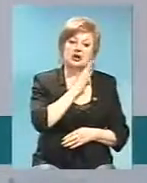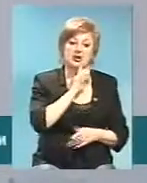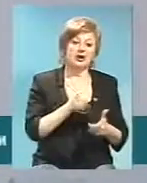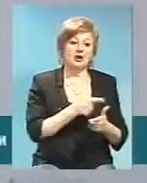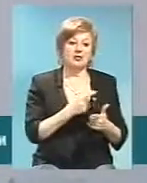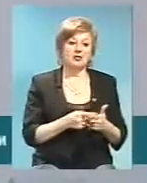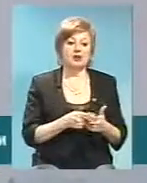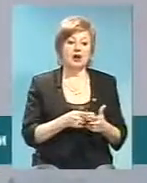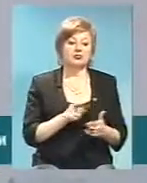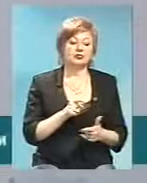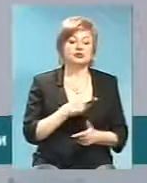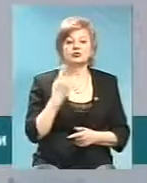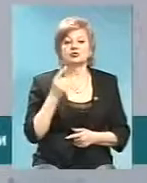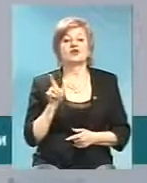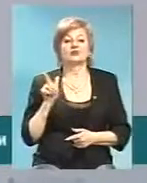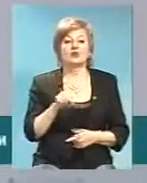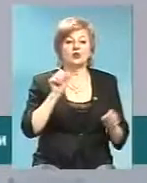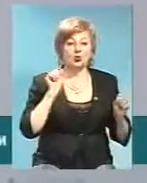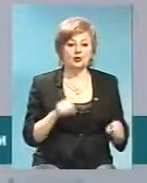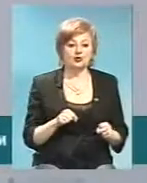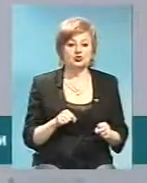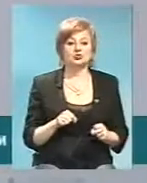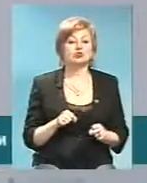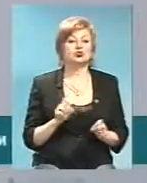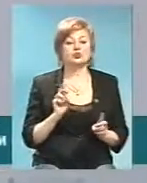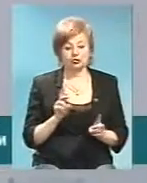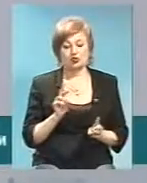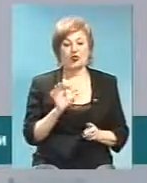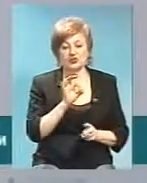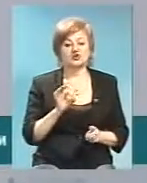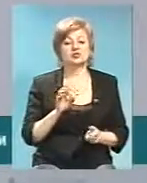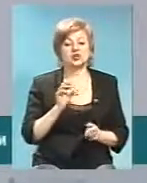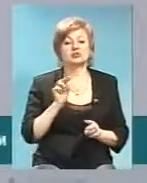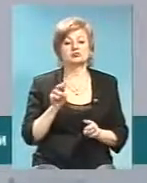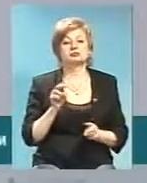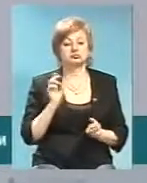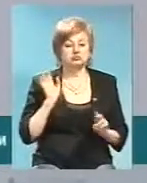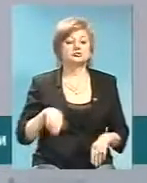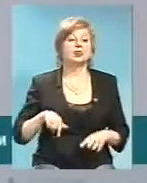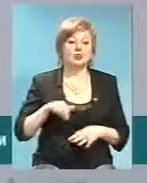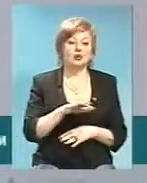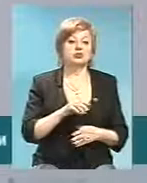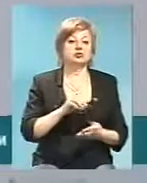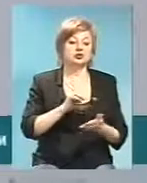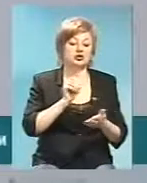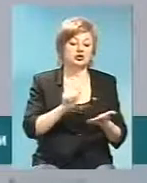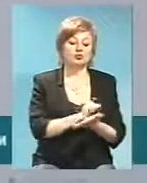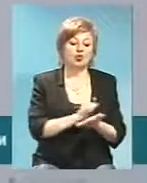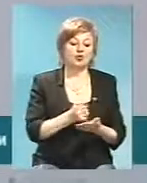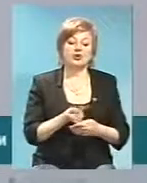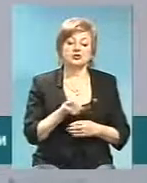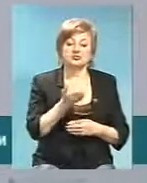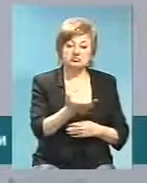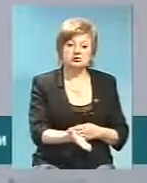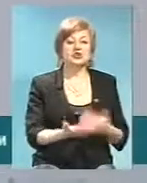або один із батьків. Можуть бути випадки особи, які офіційно з їх замінюють і надають відповідний перелік